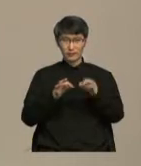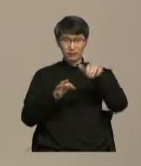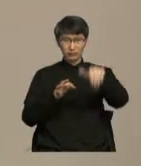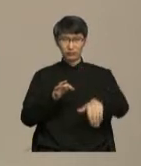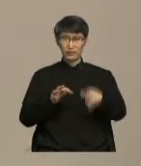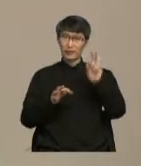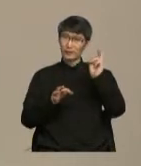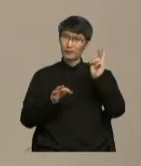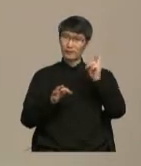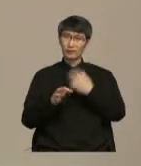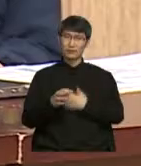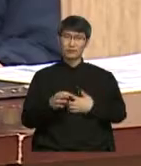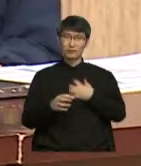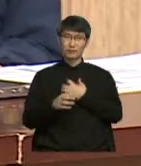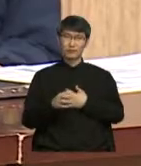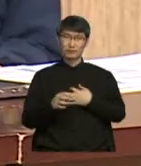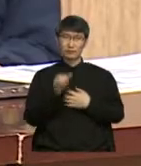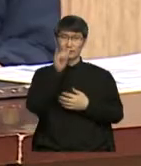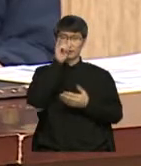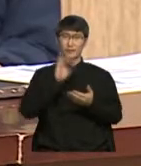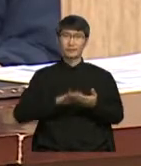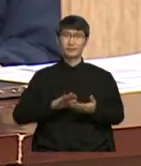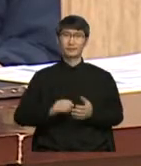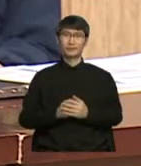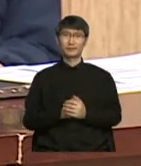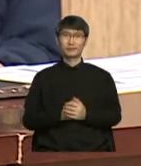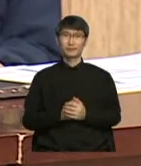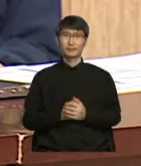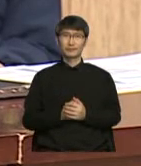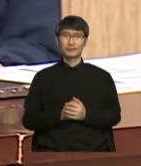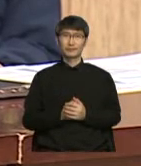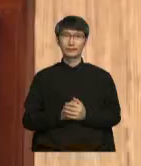끼치지는 않을까 우려의 목소리도 나왔습니다